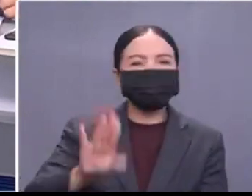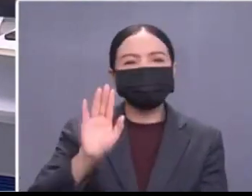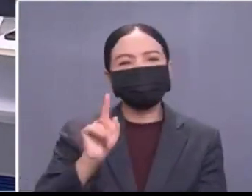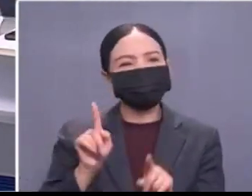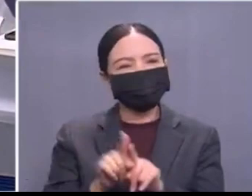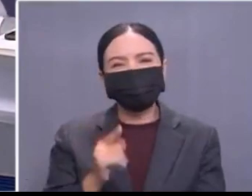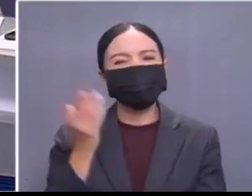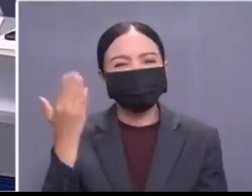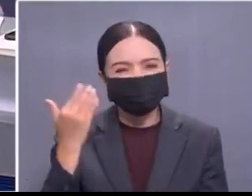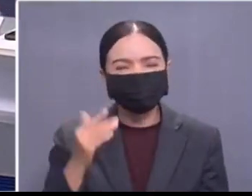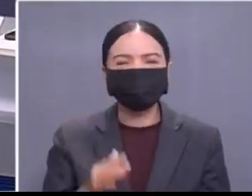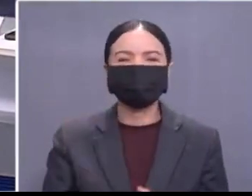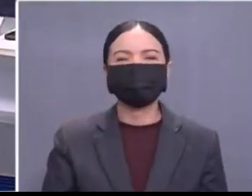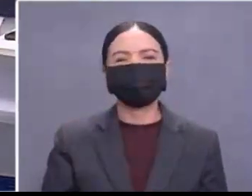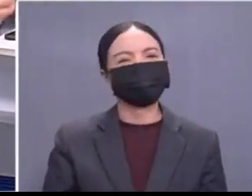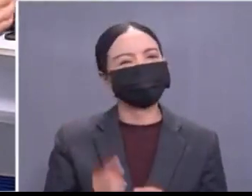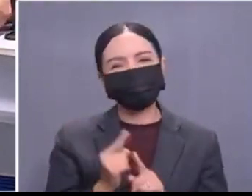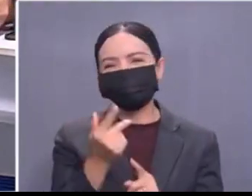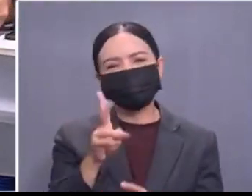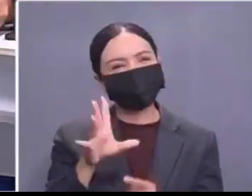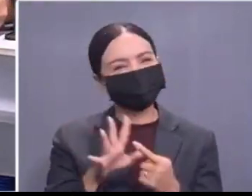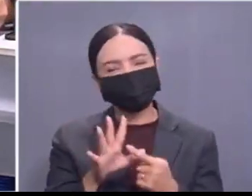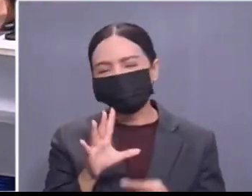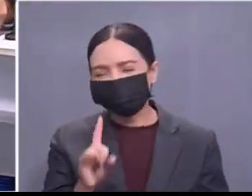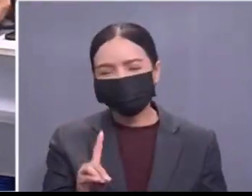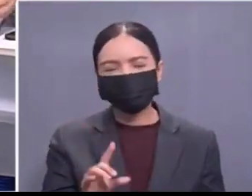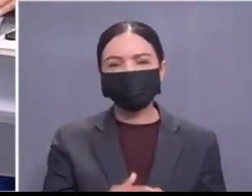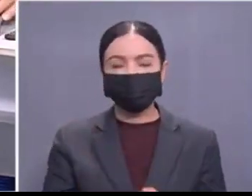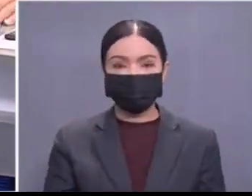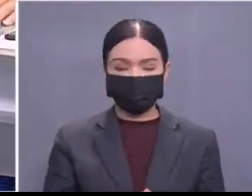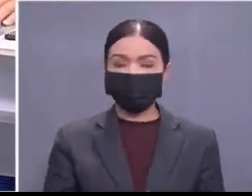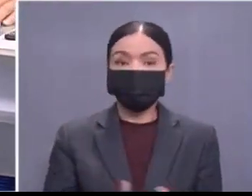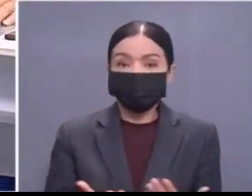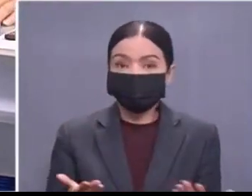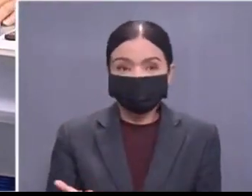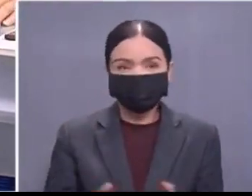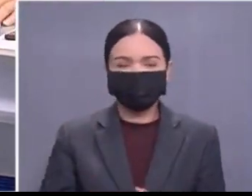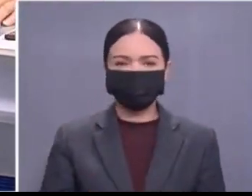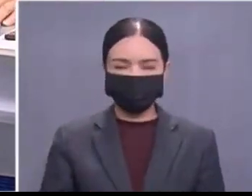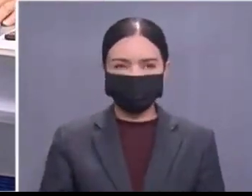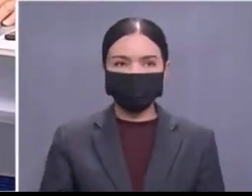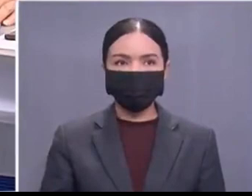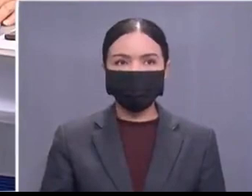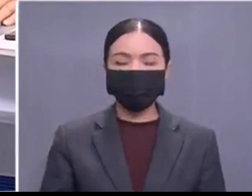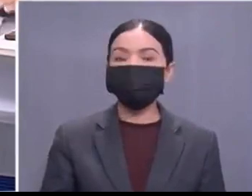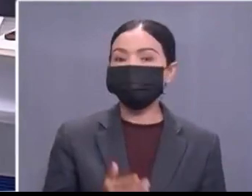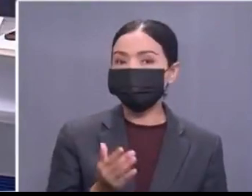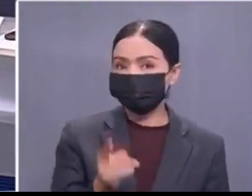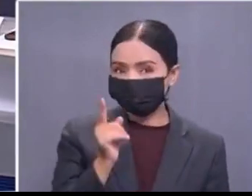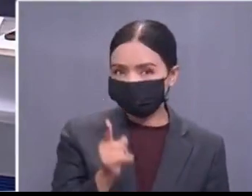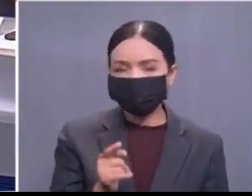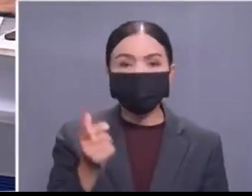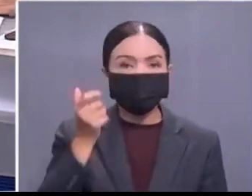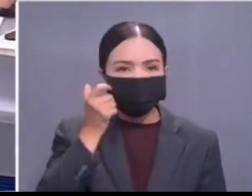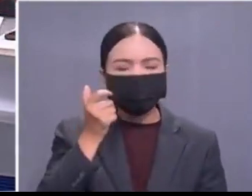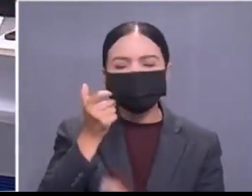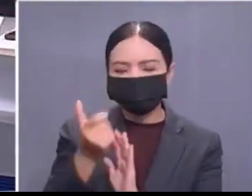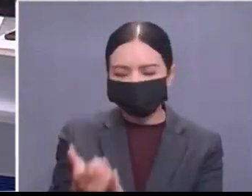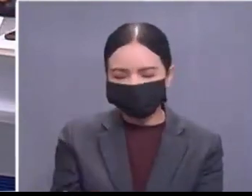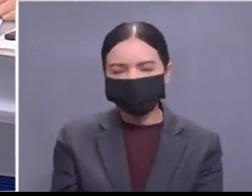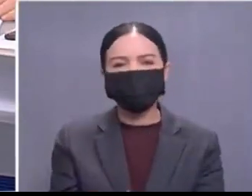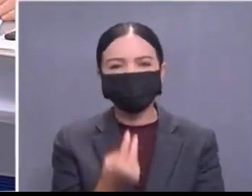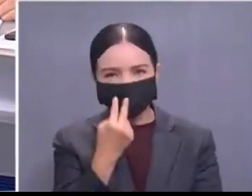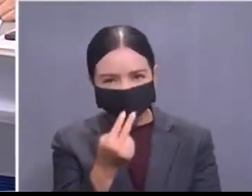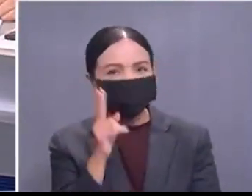คาดคาดว่ายังไงก็ว่าอย่างงั้นนะครับเ้ายังไงก็แล้วแต่นะฮะท่านผู้ชมครับท่านอาจจะต้องวางโทรศัพท์แล้วก็มาดู